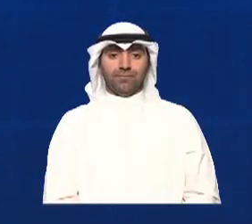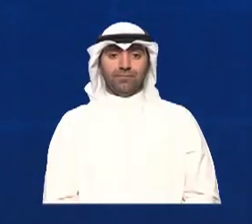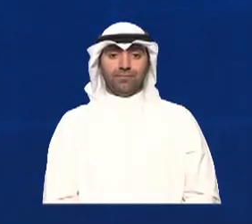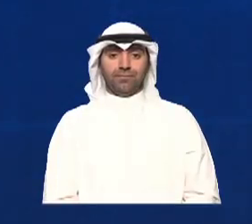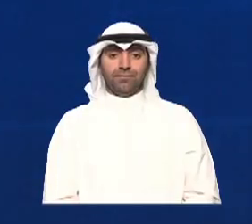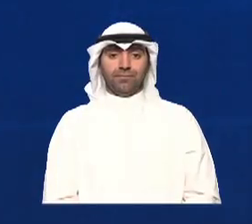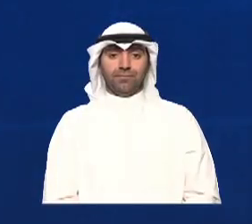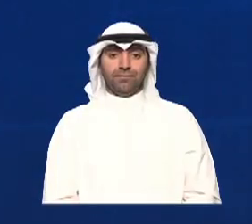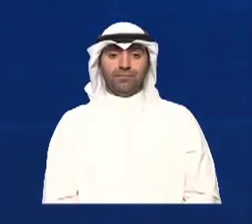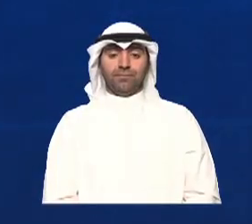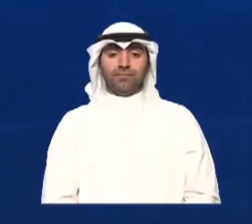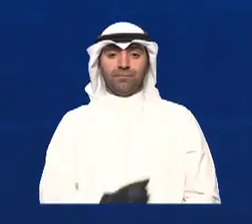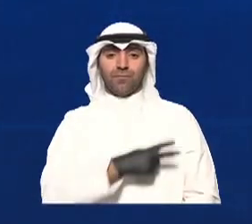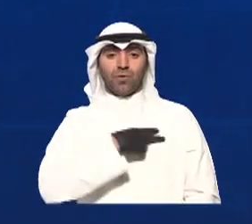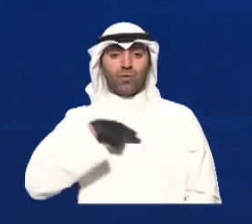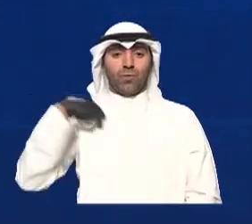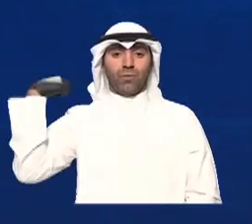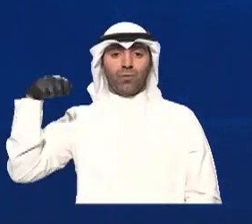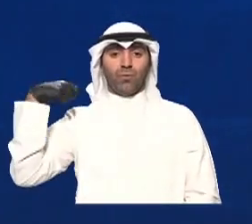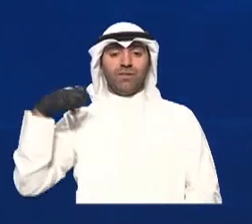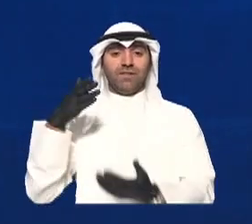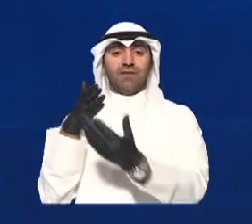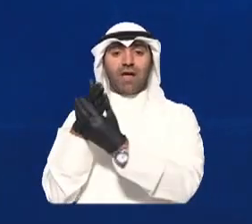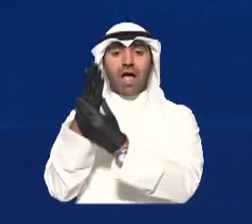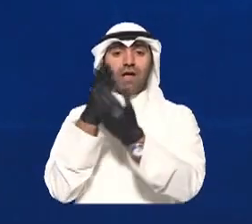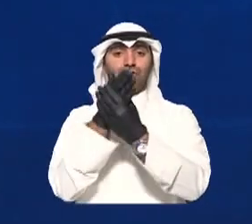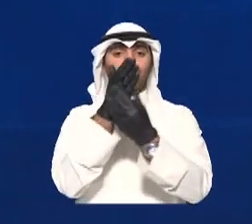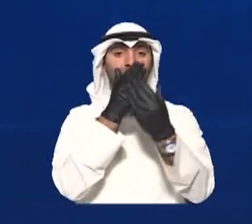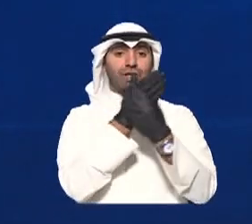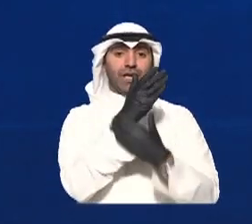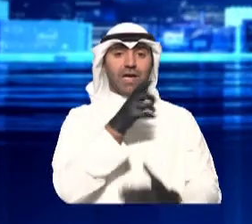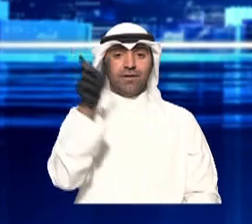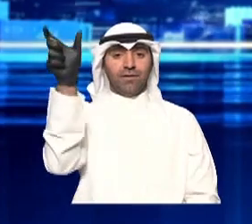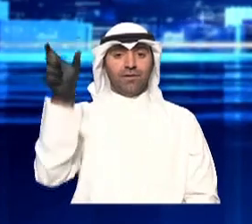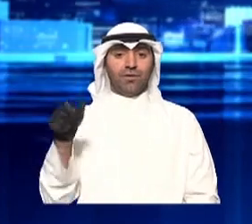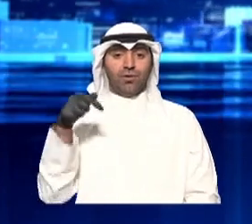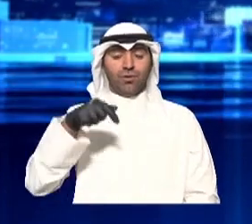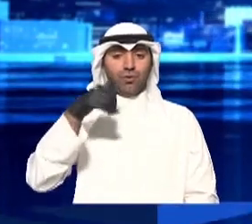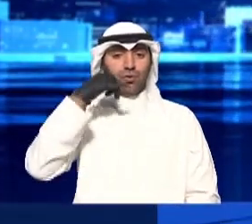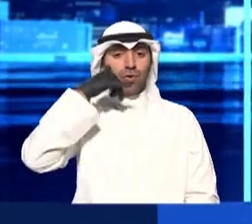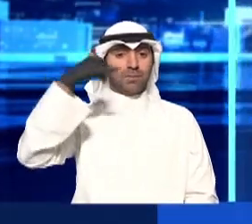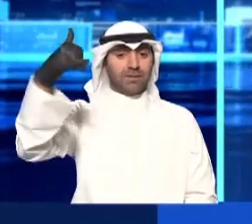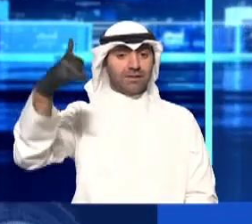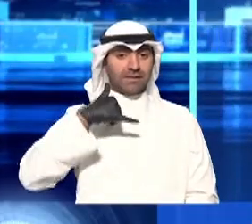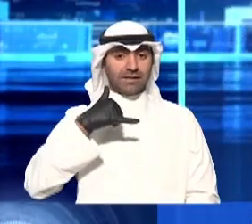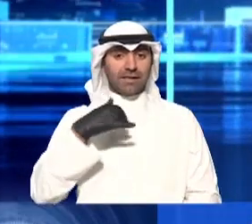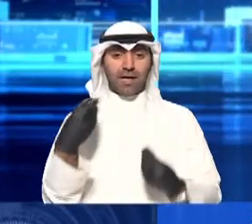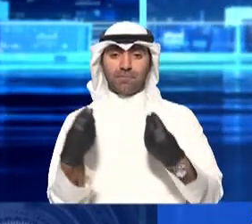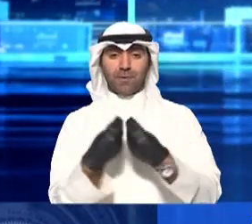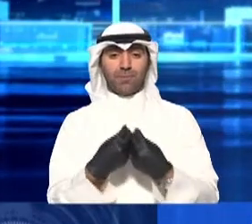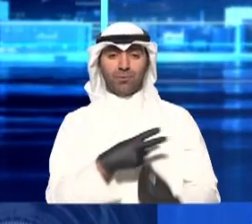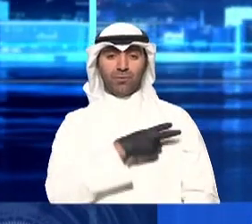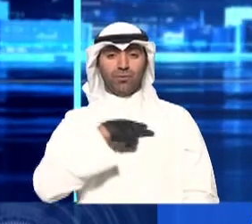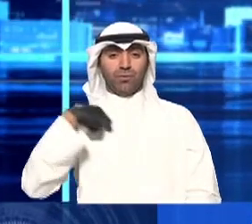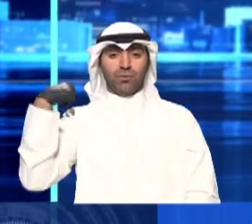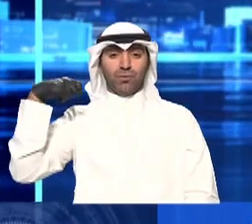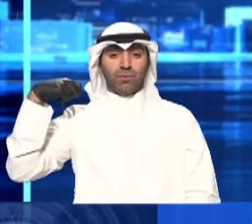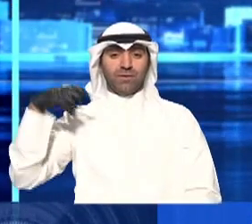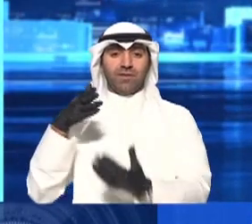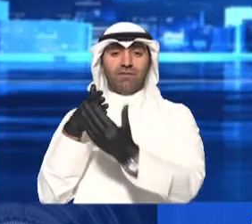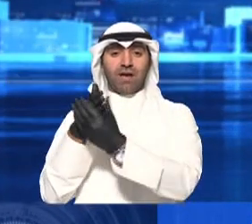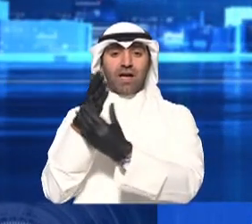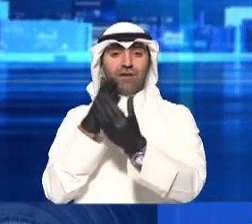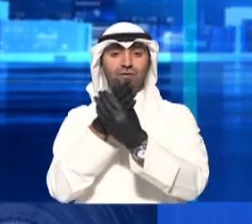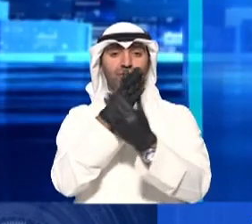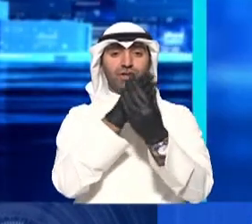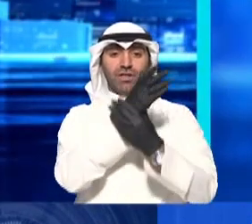تلقى معالي وزير الخارجية الشيخ الدكتور أحمد ناصر لمحمد الصباح اليوم اتصالا هاتفيا من وزير خارجية الجمهورية الفرنسية جان